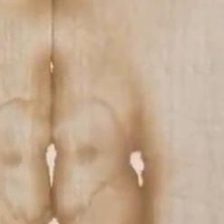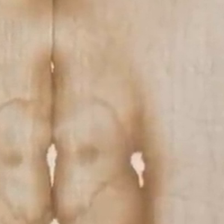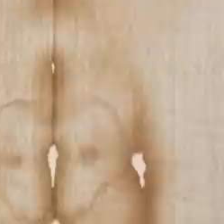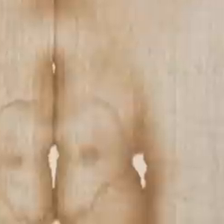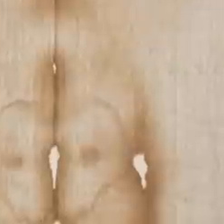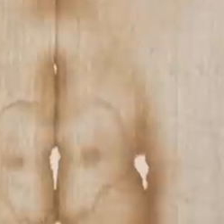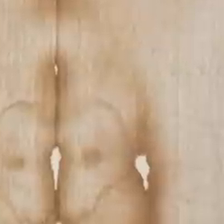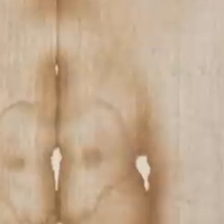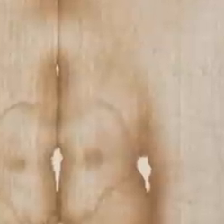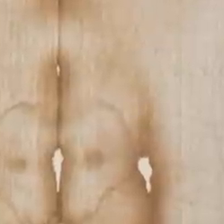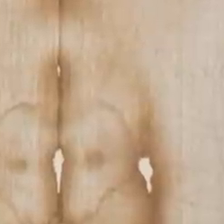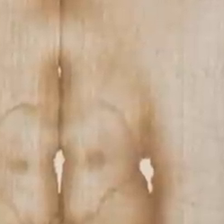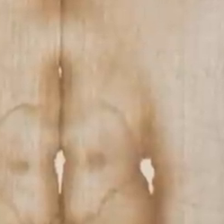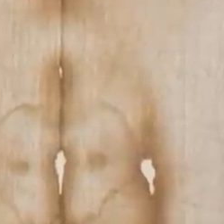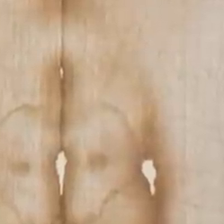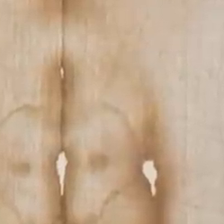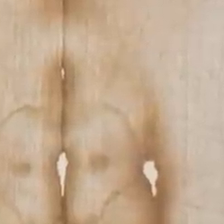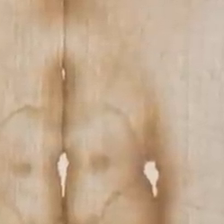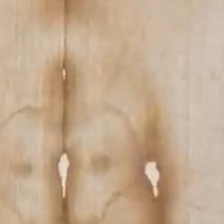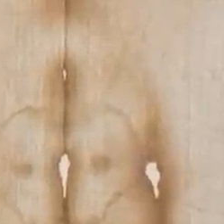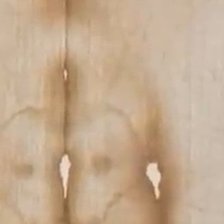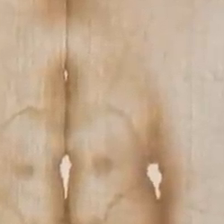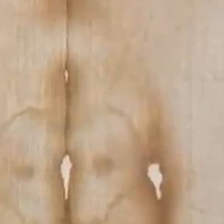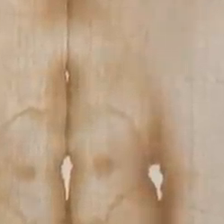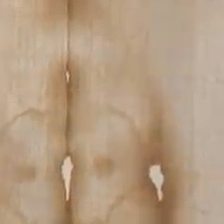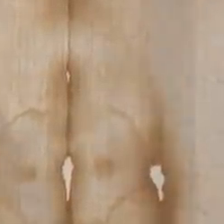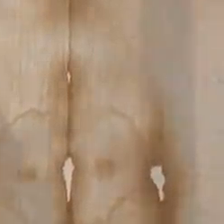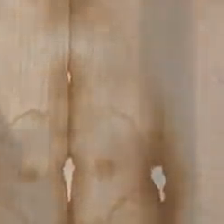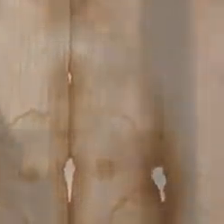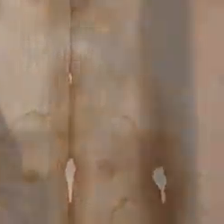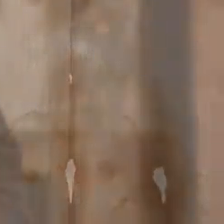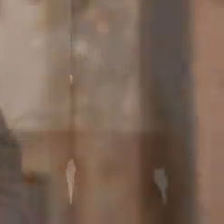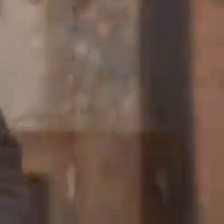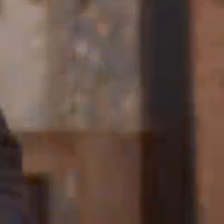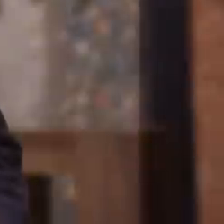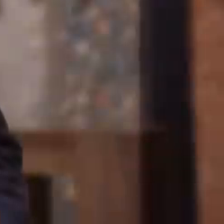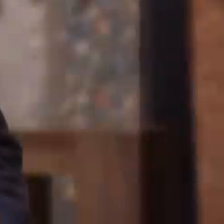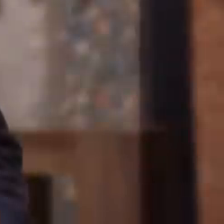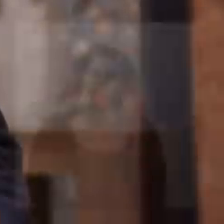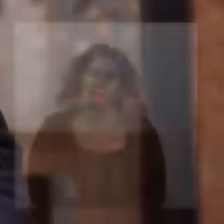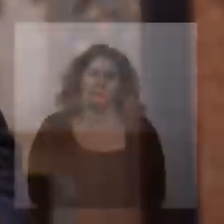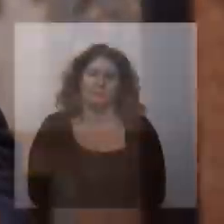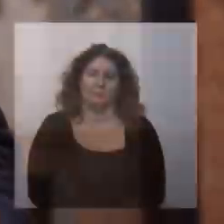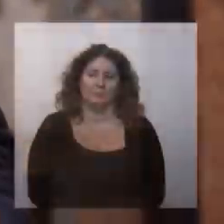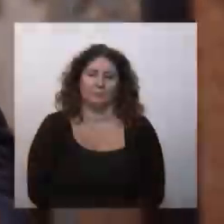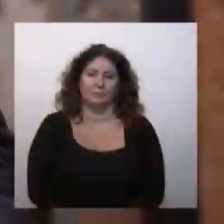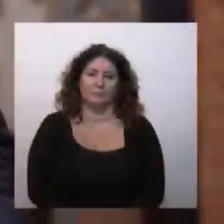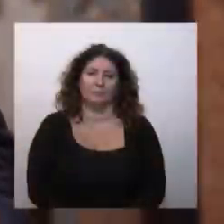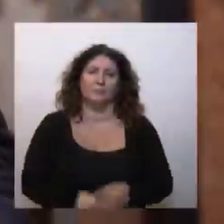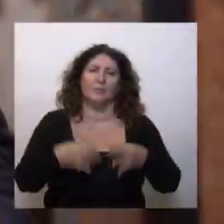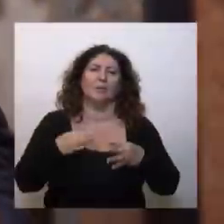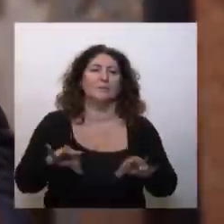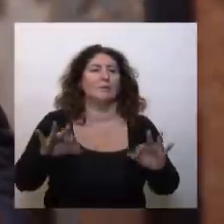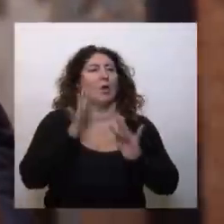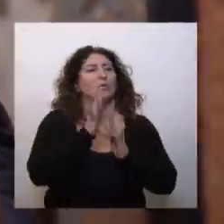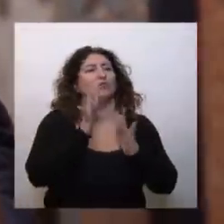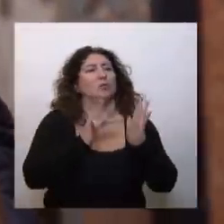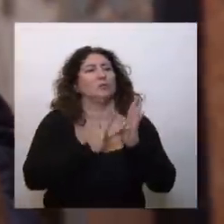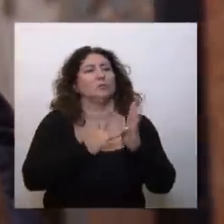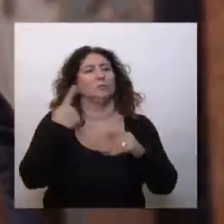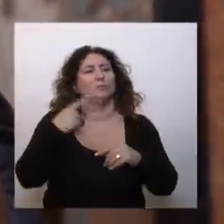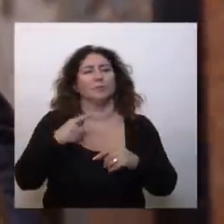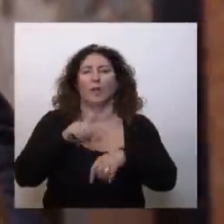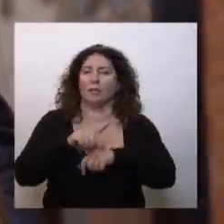Signore Gesù, quando le prove di questo tempo lungo di pandemia ci schiacciano e viene meno la